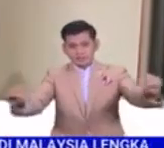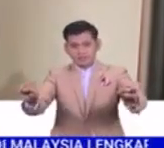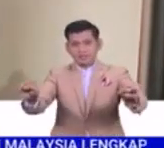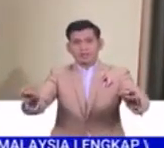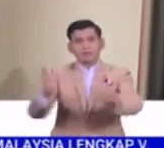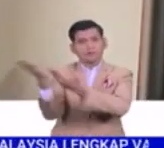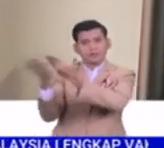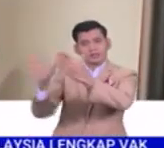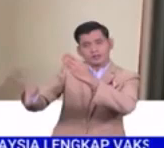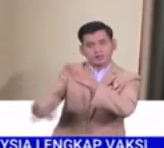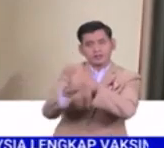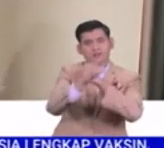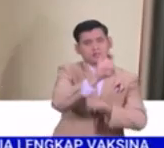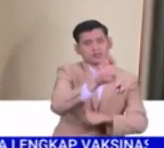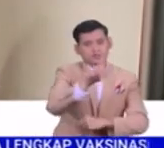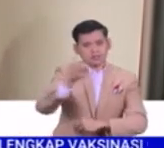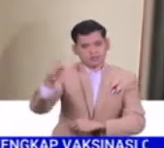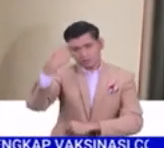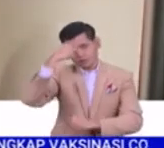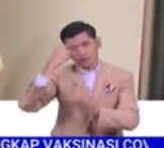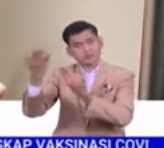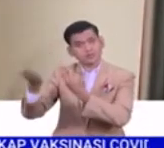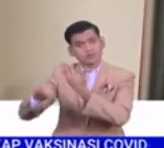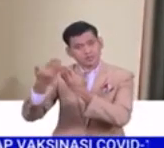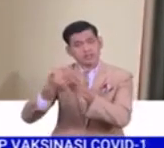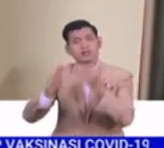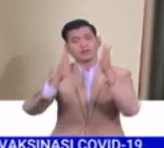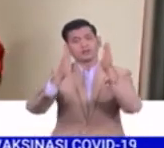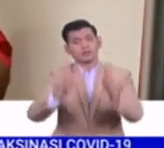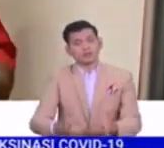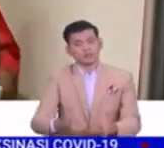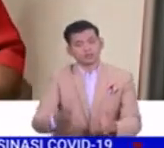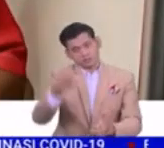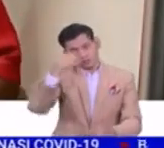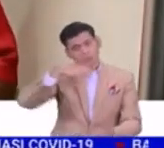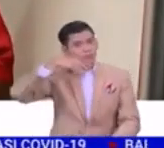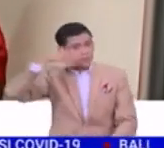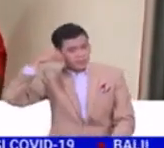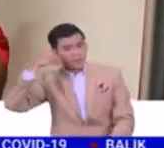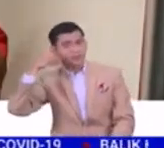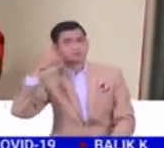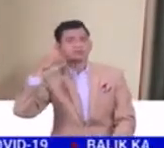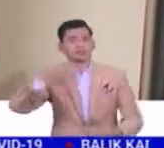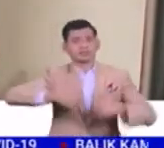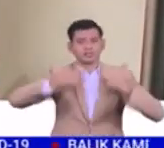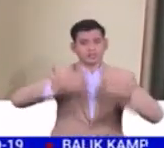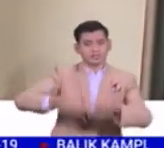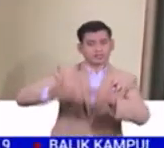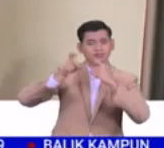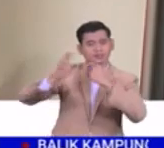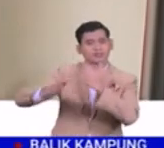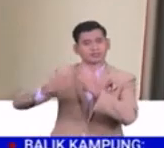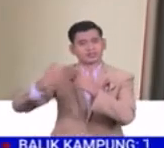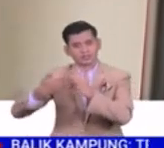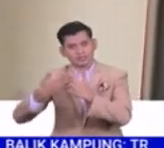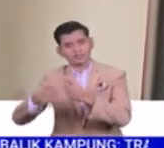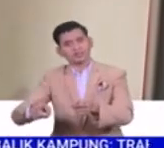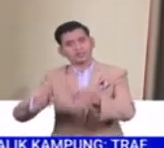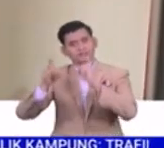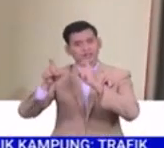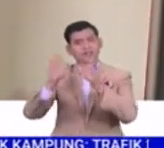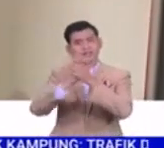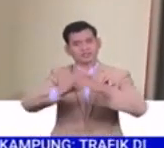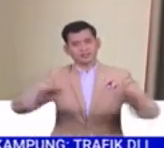perkhidmatan tambahan ETS bagi memudahkan warga kota atau penumpang untuk pulang berhari raya dengan cepat, mudah dan juga